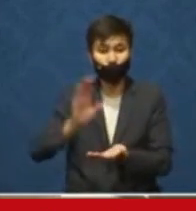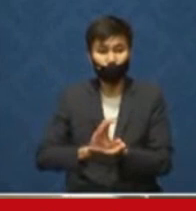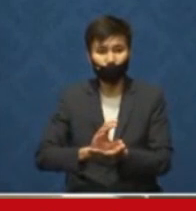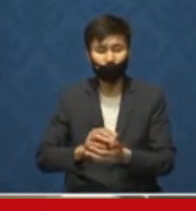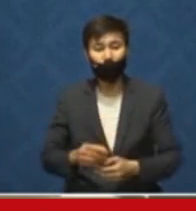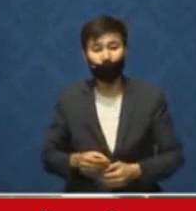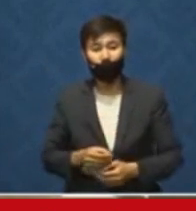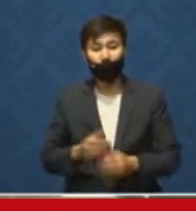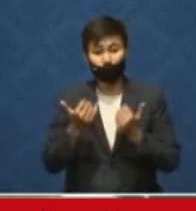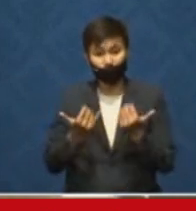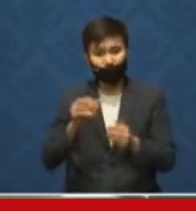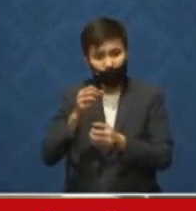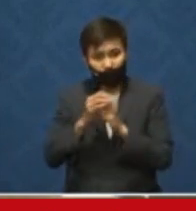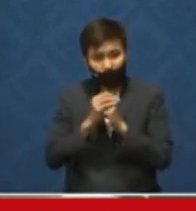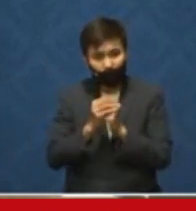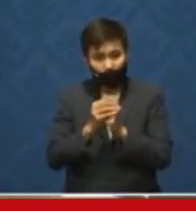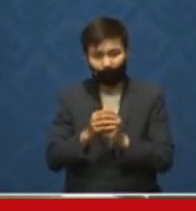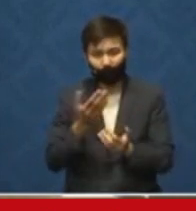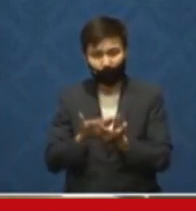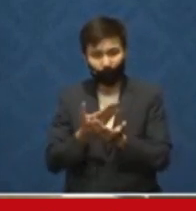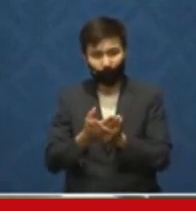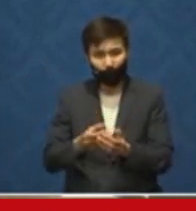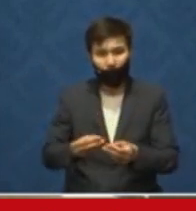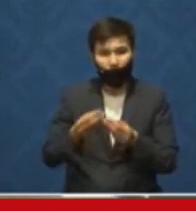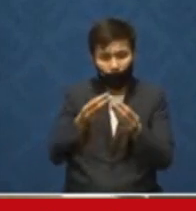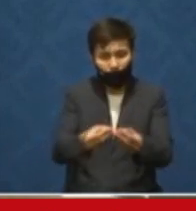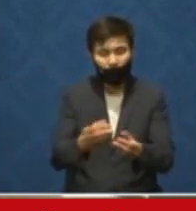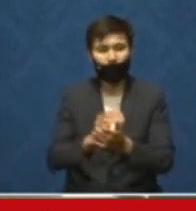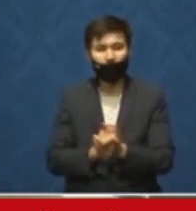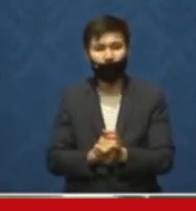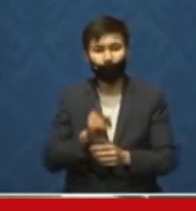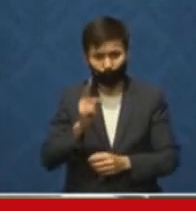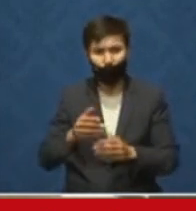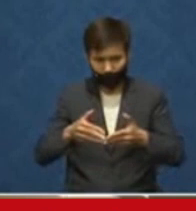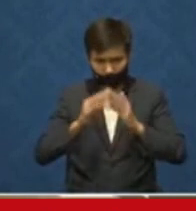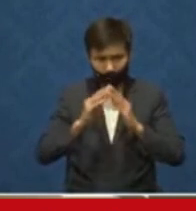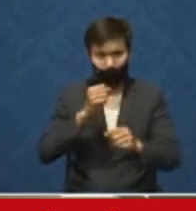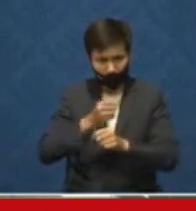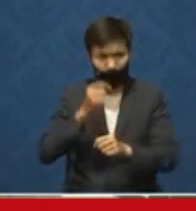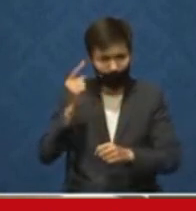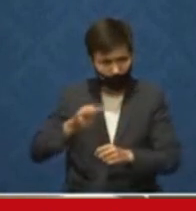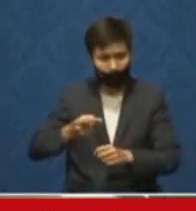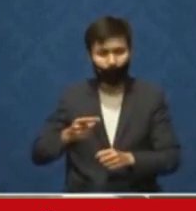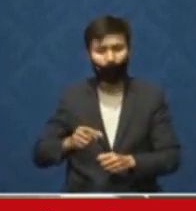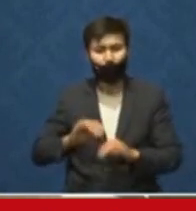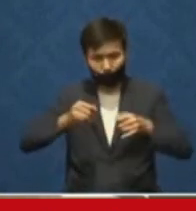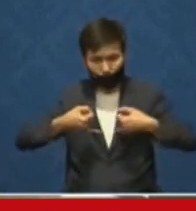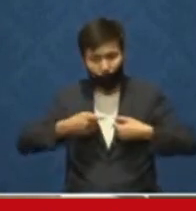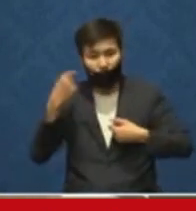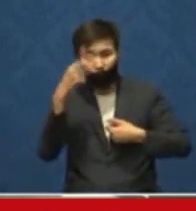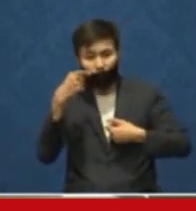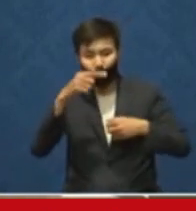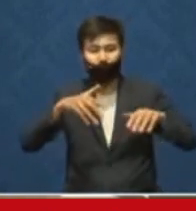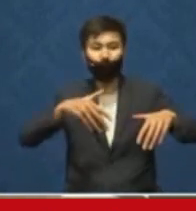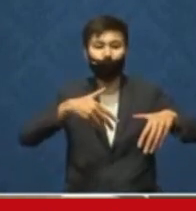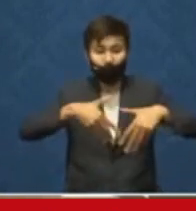พร้อมฮะคนที่จะเอาเงินมาลงทุนกับโรงไฟฟ้ามือสลนทุน g1เตรียมยื่นให้ยืนๆอือไม่ให้มันเกิด